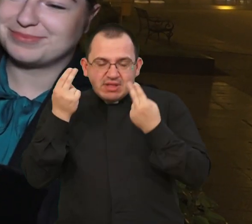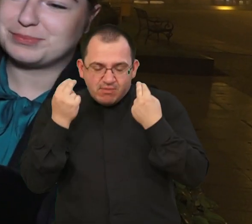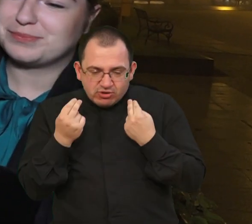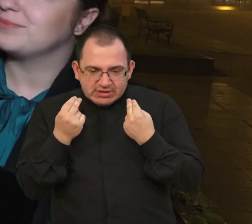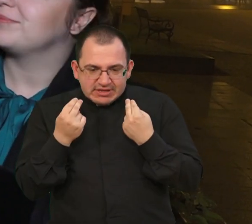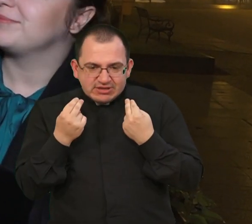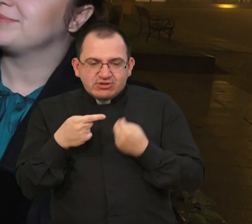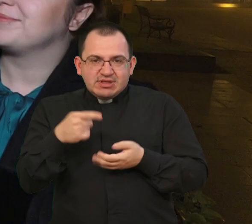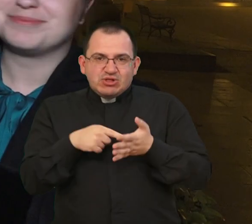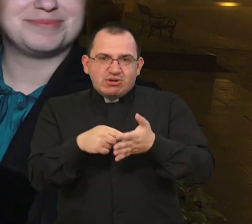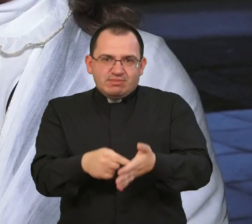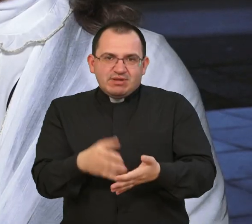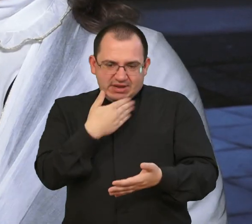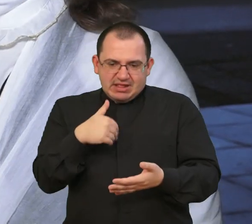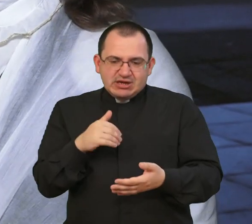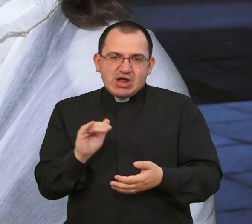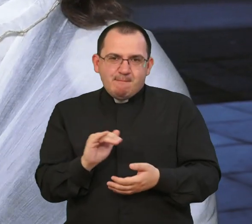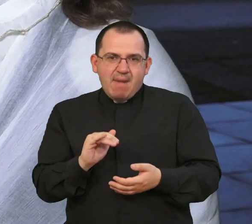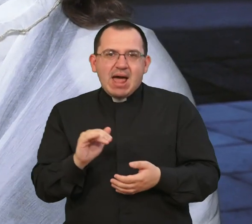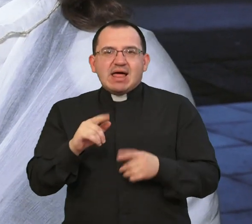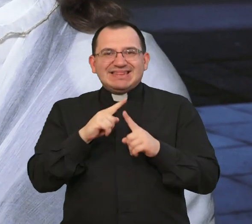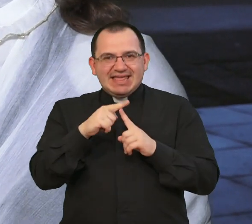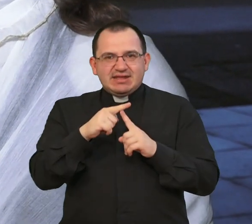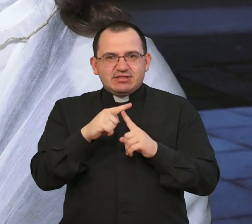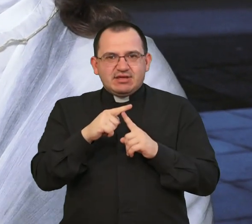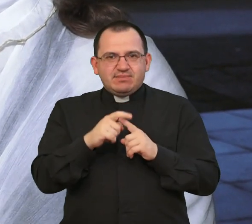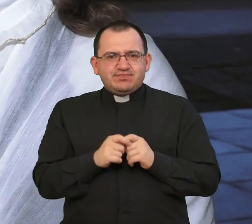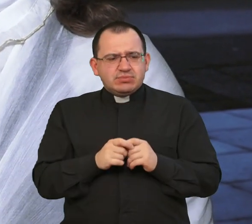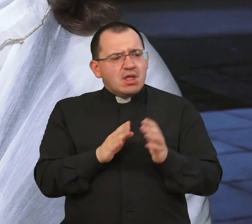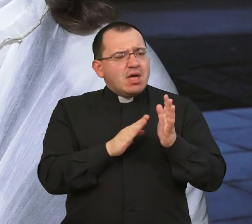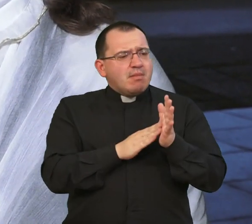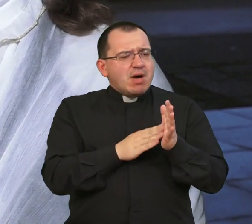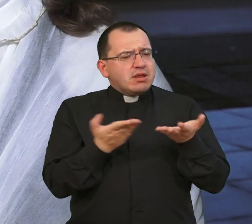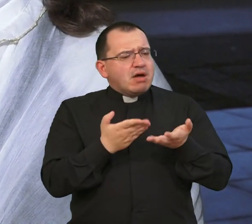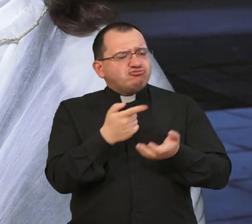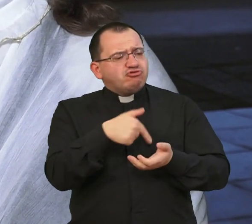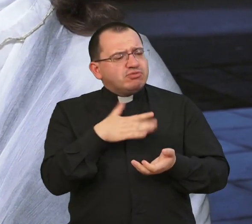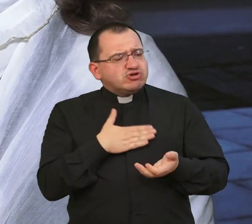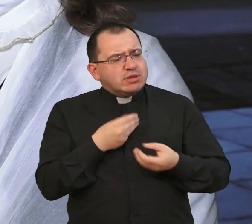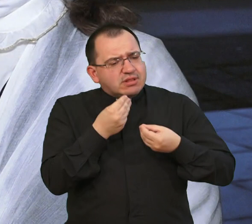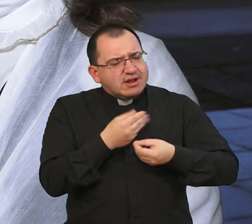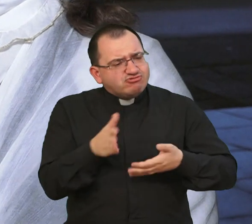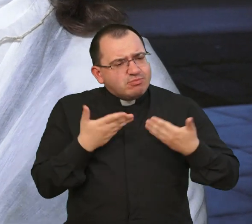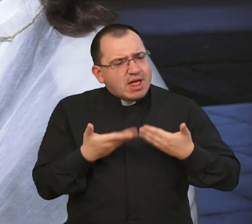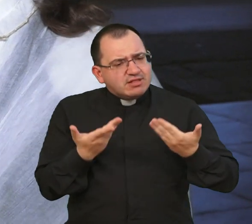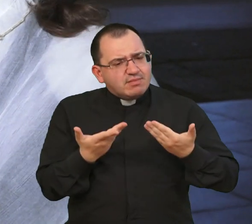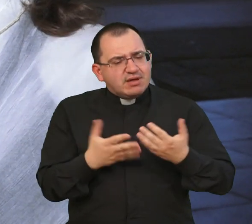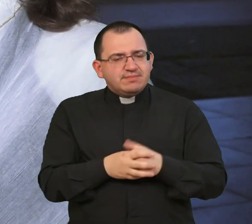i naša mala Terezija. Marija, što vi večeras ovdje poručujete mladima koji dolaze na